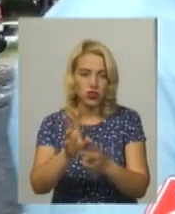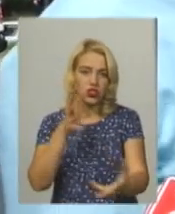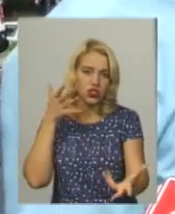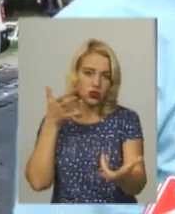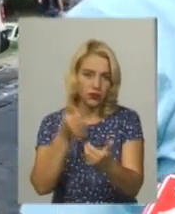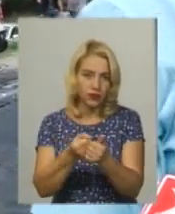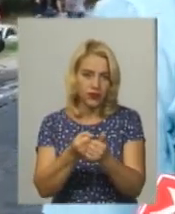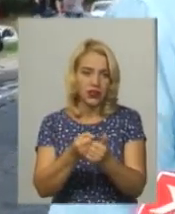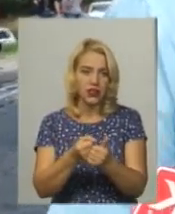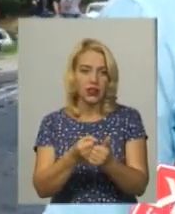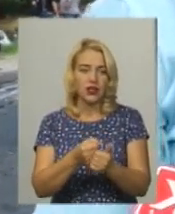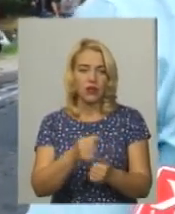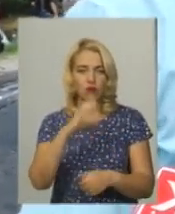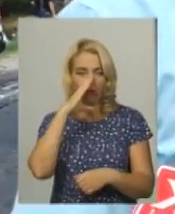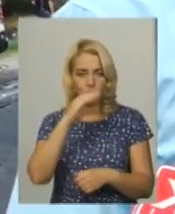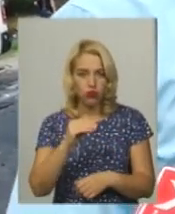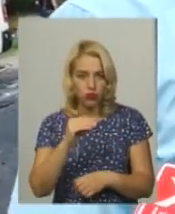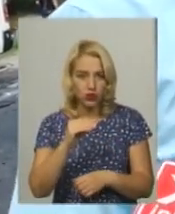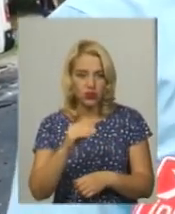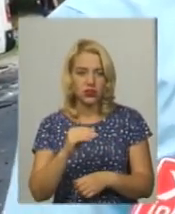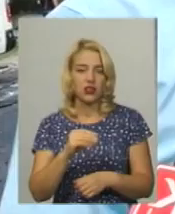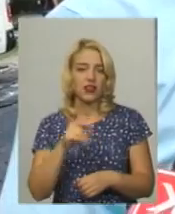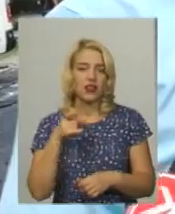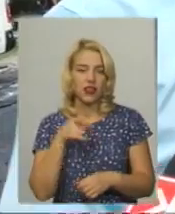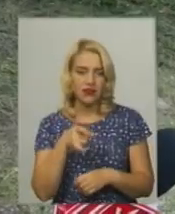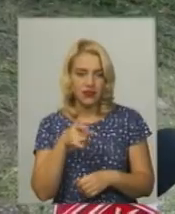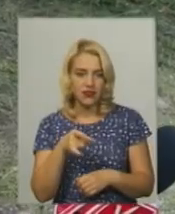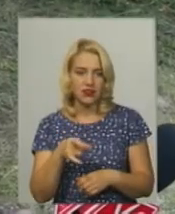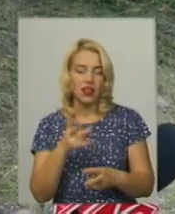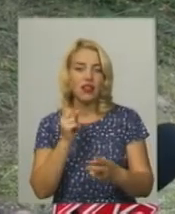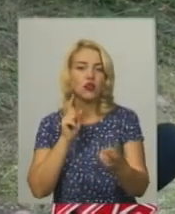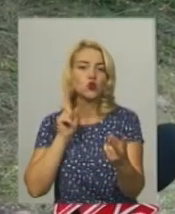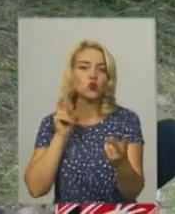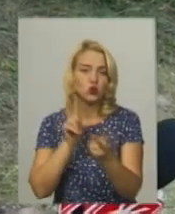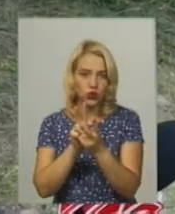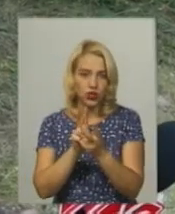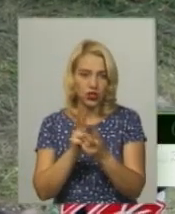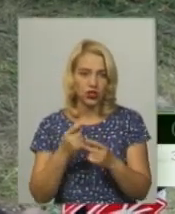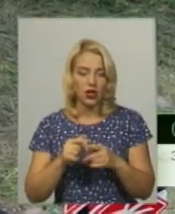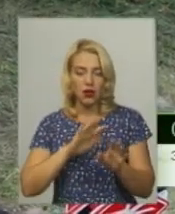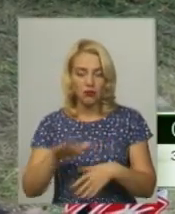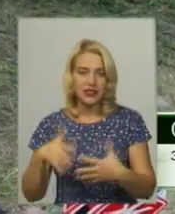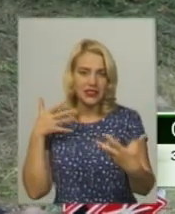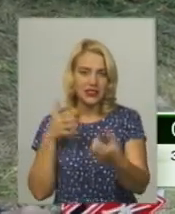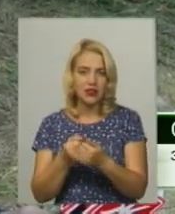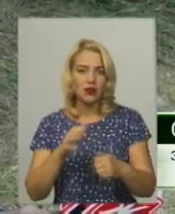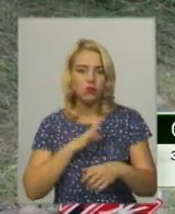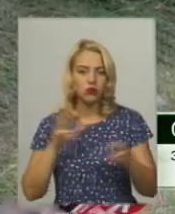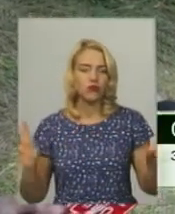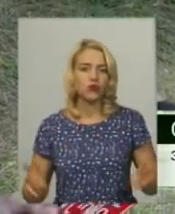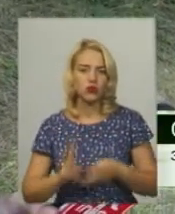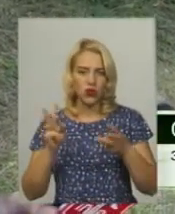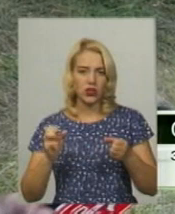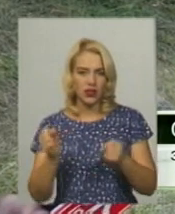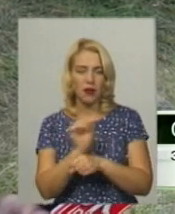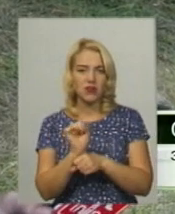автомобілем маршрутне таксі, який рухався в зустрічному напрямку. Після зіткнення сталося возгорання автомобіля